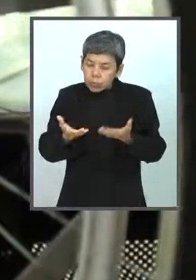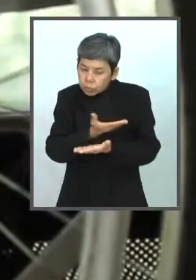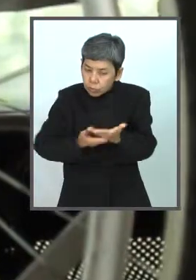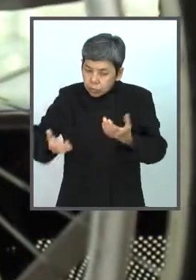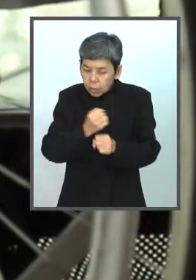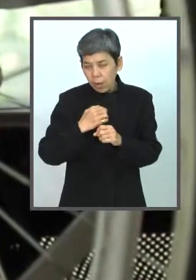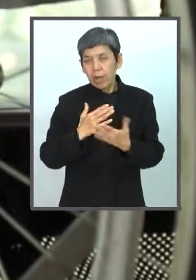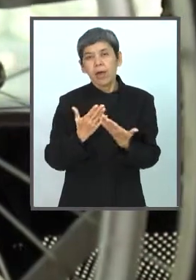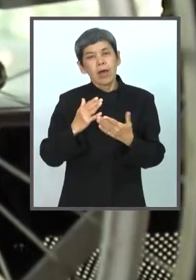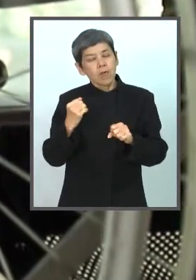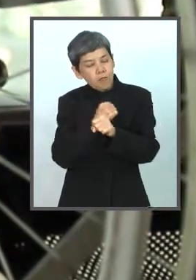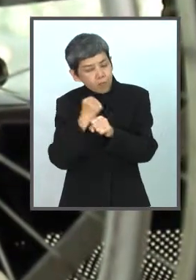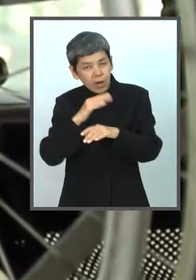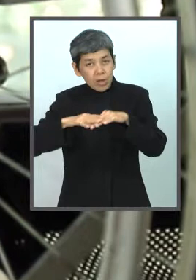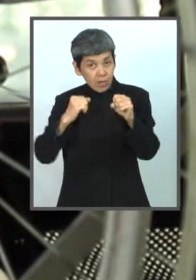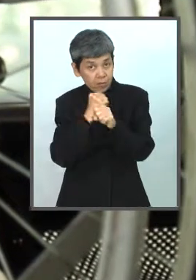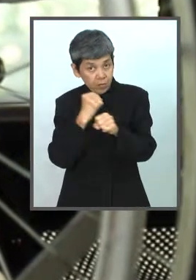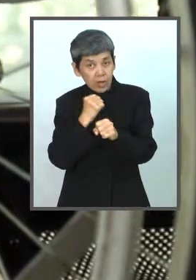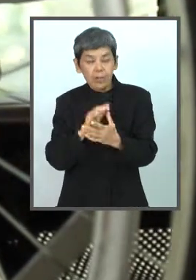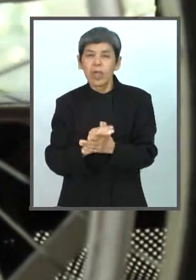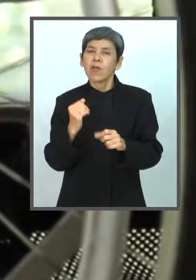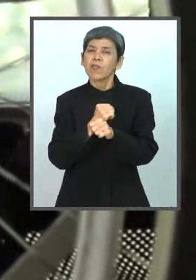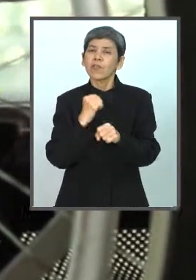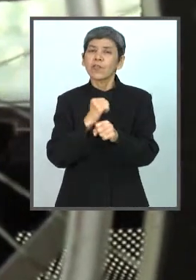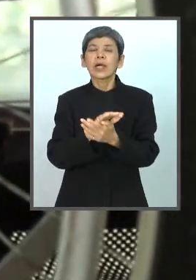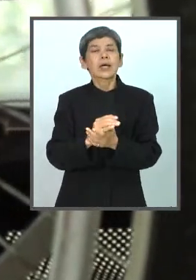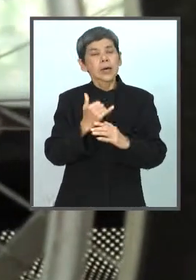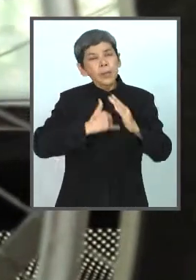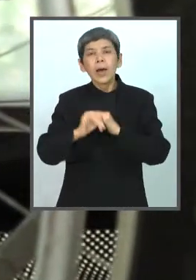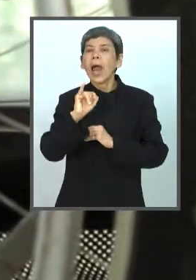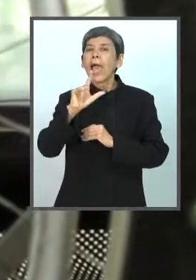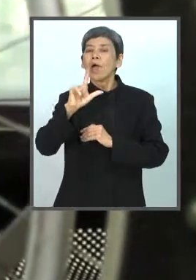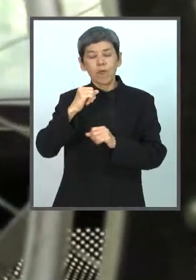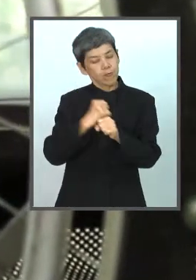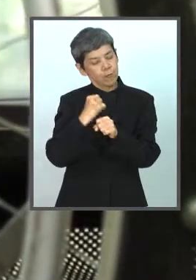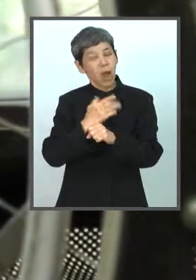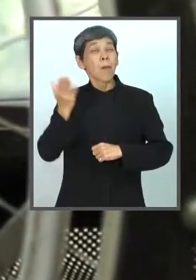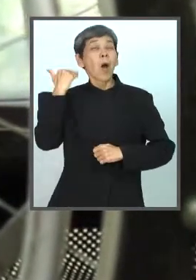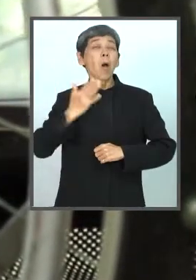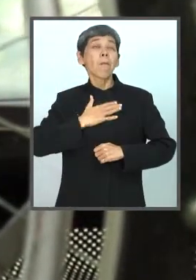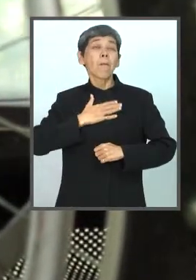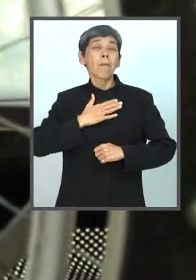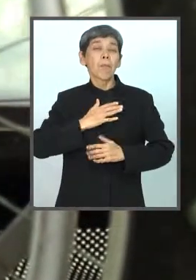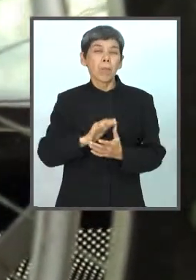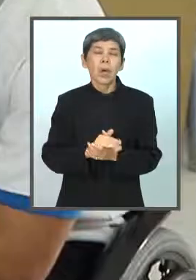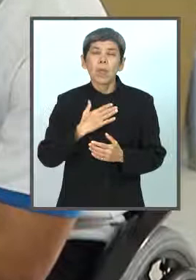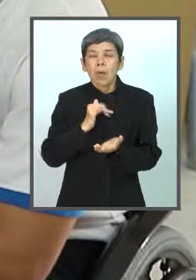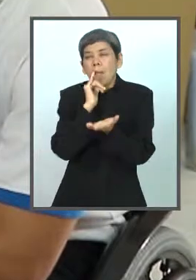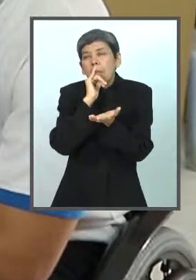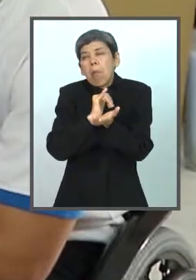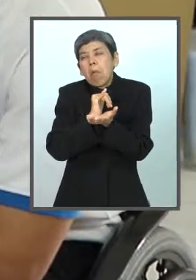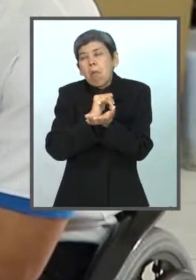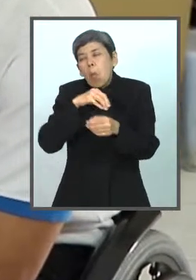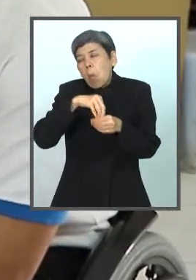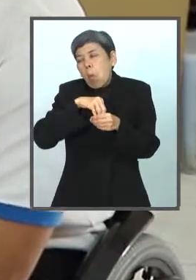ฝึกทักษะนะครับ ฝึ กการดำรงชีวิตอิสระ เมื่อก่อนเนี่ยผมนอนติดบ้าน